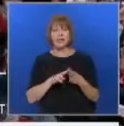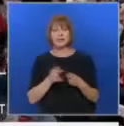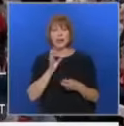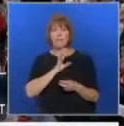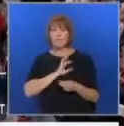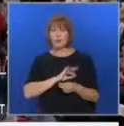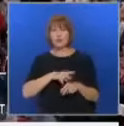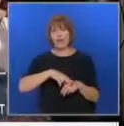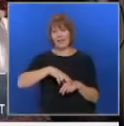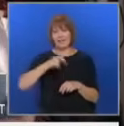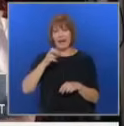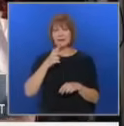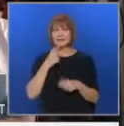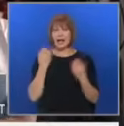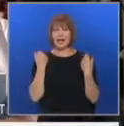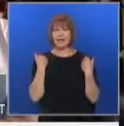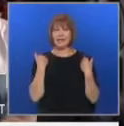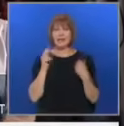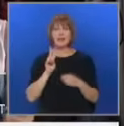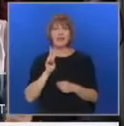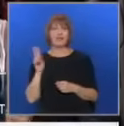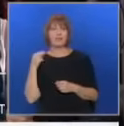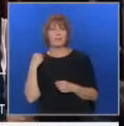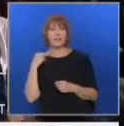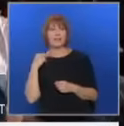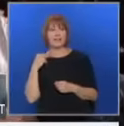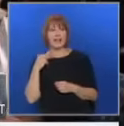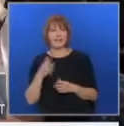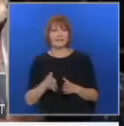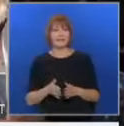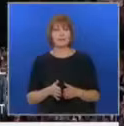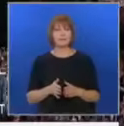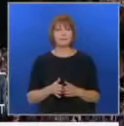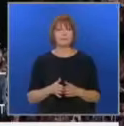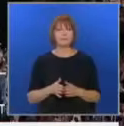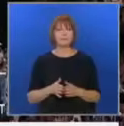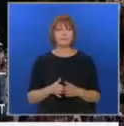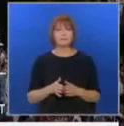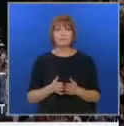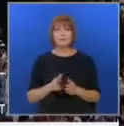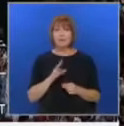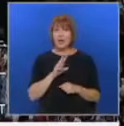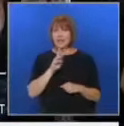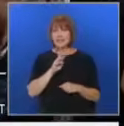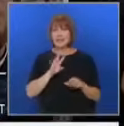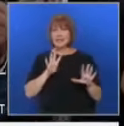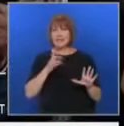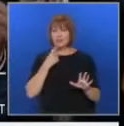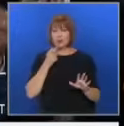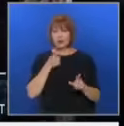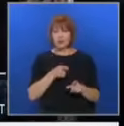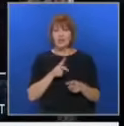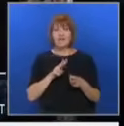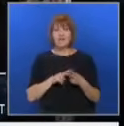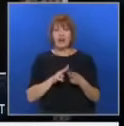единодушно да, за да се кандидатира за вице-президент. Едва 39-годишен Джей Ди Ванс